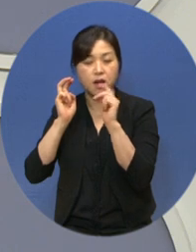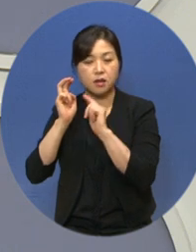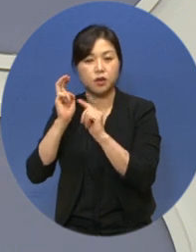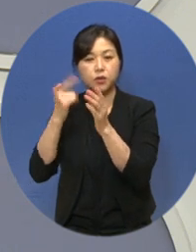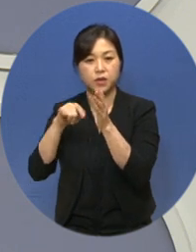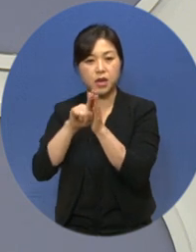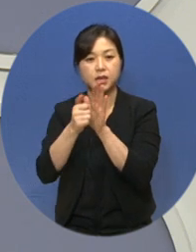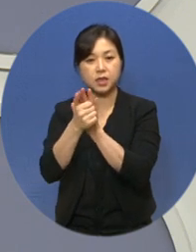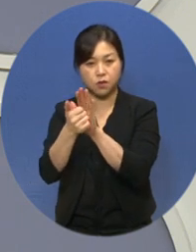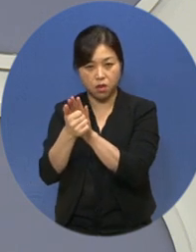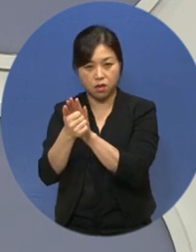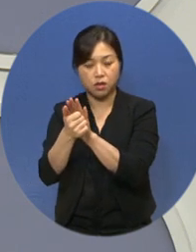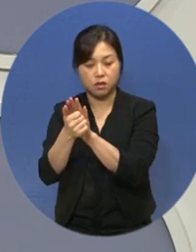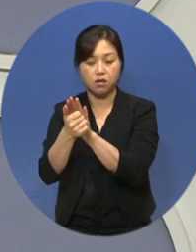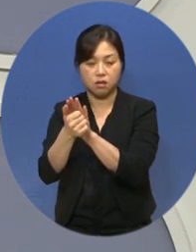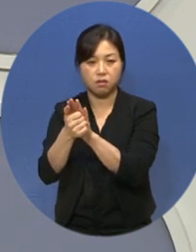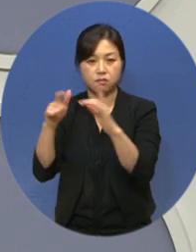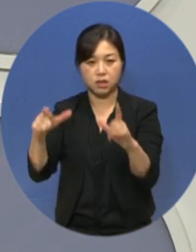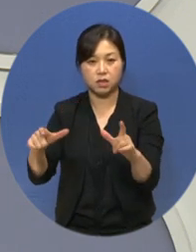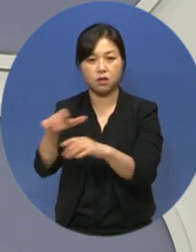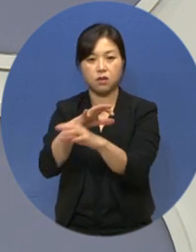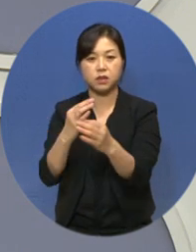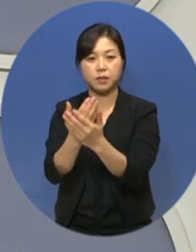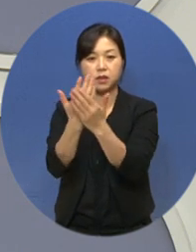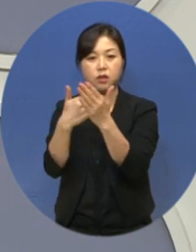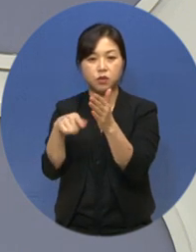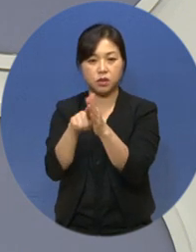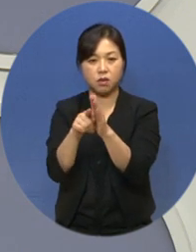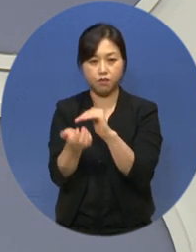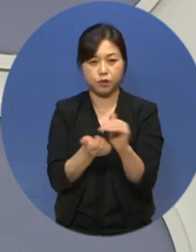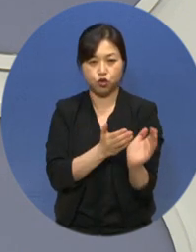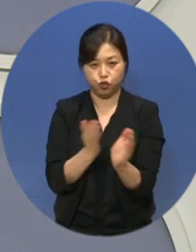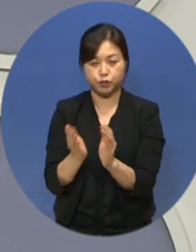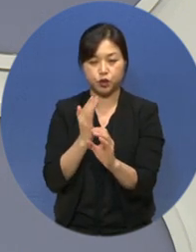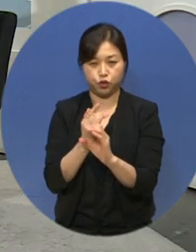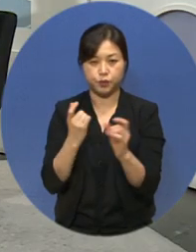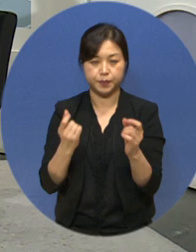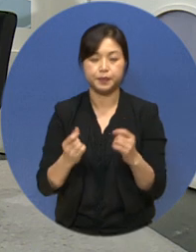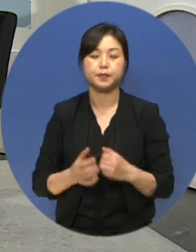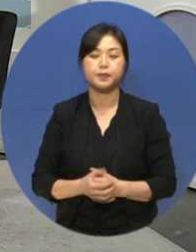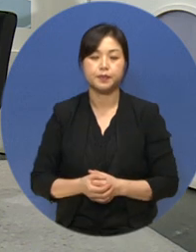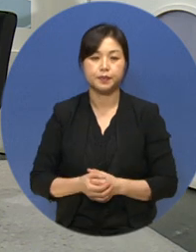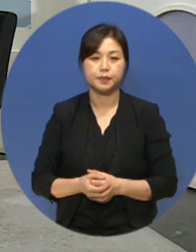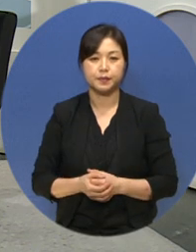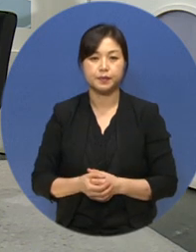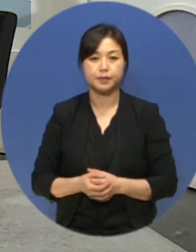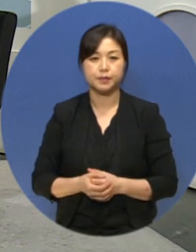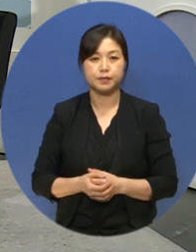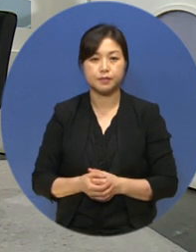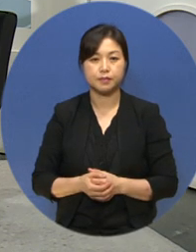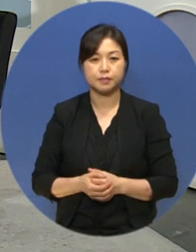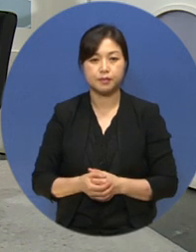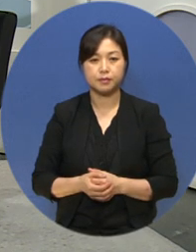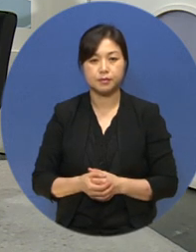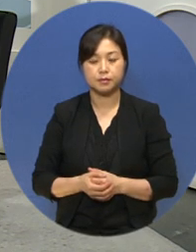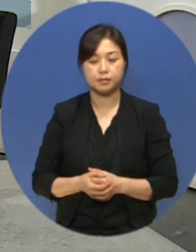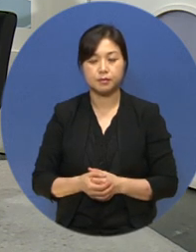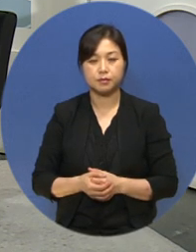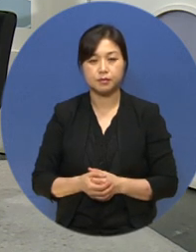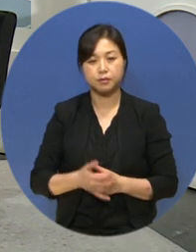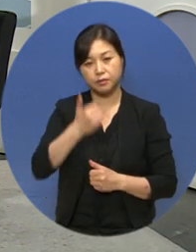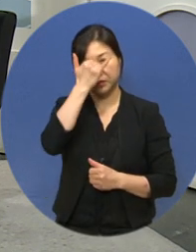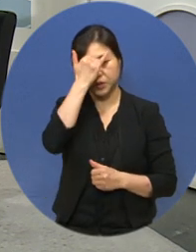에 지역경제 활성 에서도 우리가 첫째 준비하고 있다 그런 말씀 드립니다 예 l 특히 그